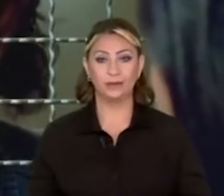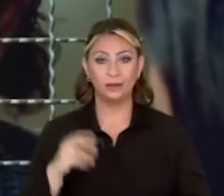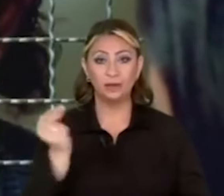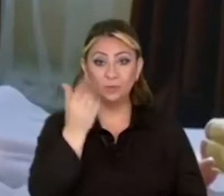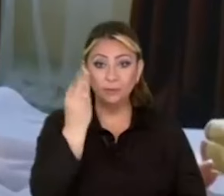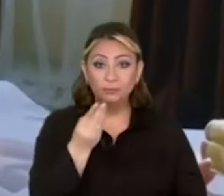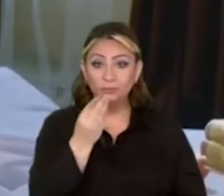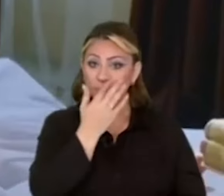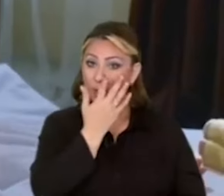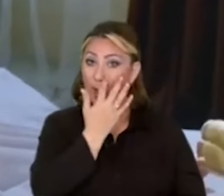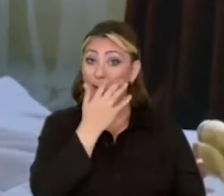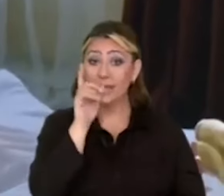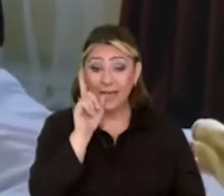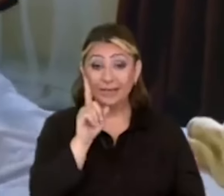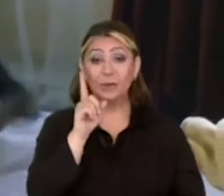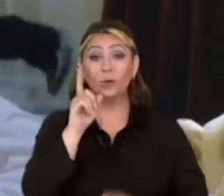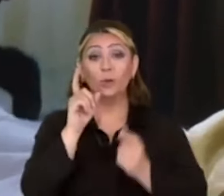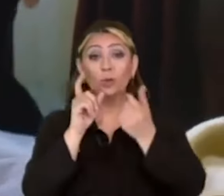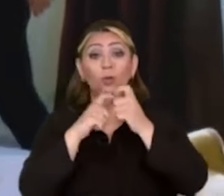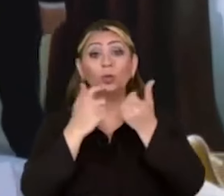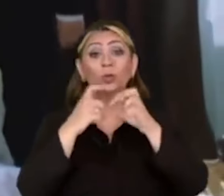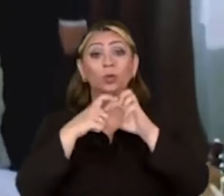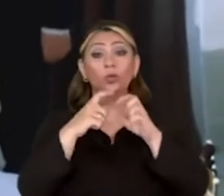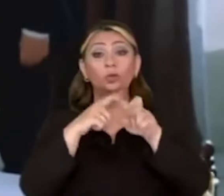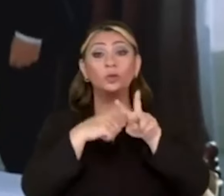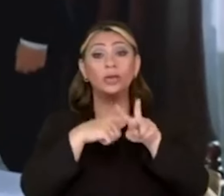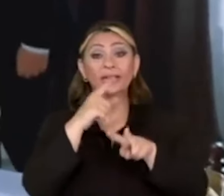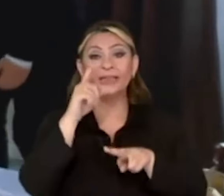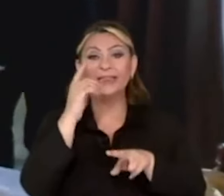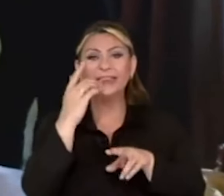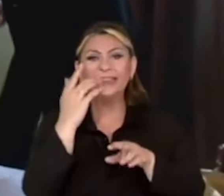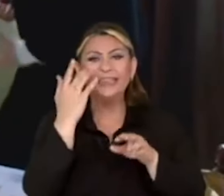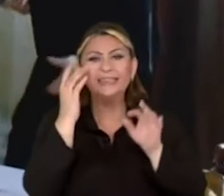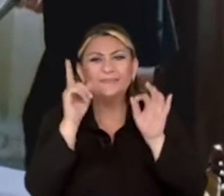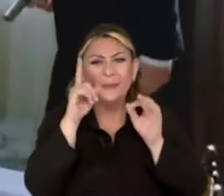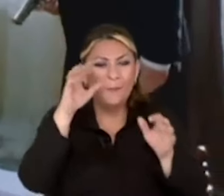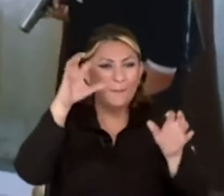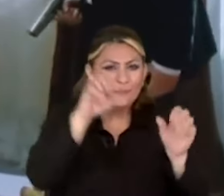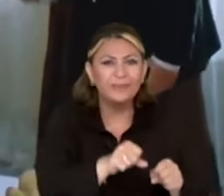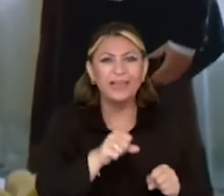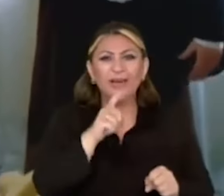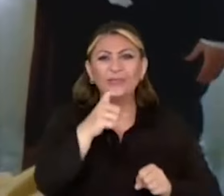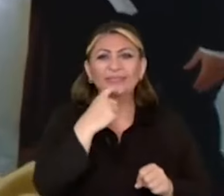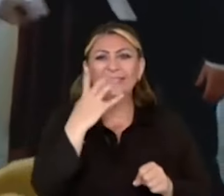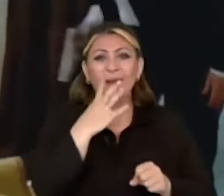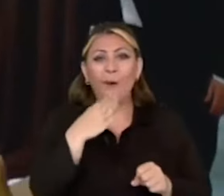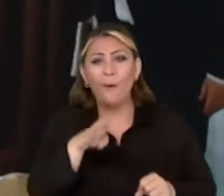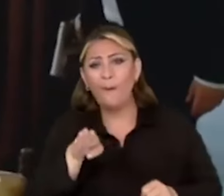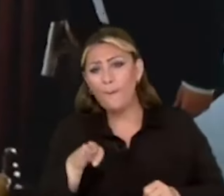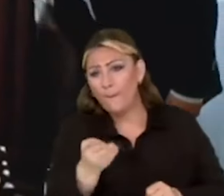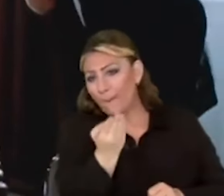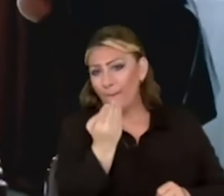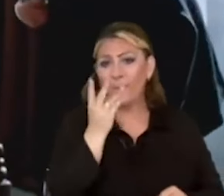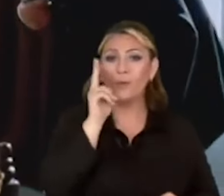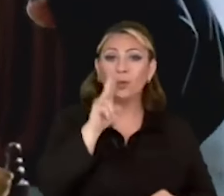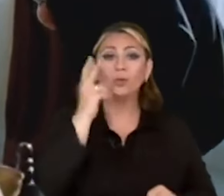Kaçmam şart oldu usta. Yalnız filmde Uğur Yücel tarafından talihsiz bir baskına uğradığını ve asrın yan çizişini